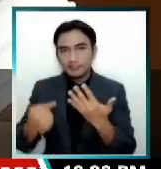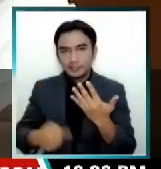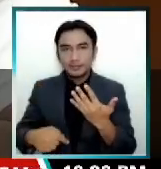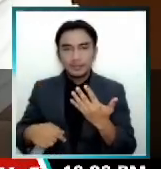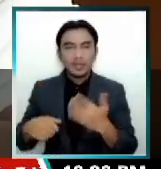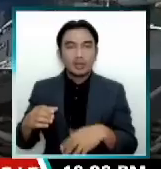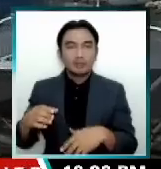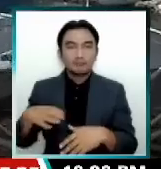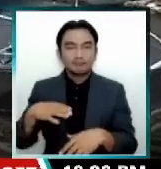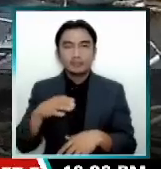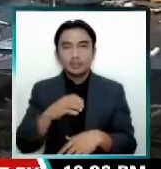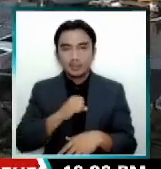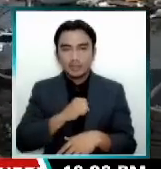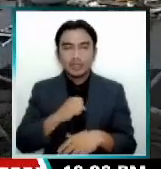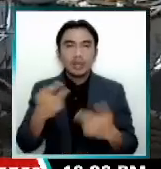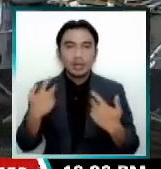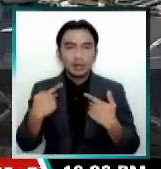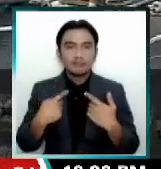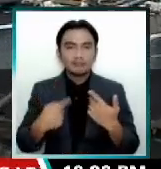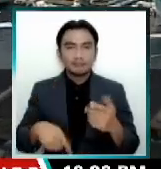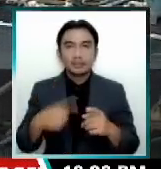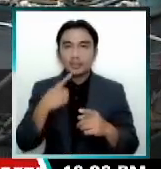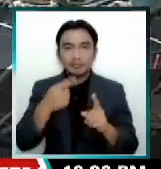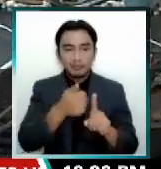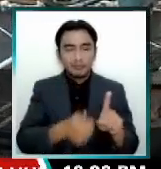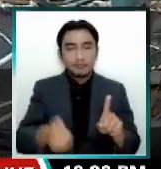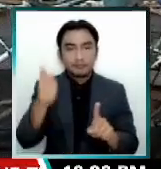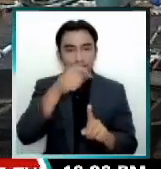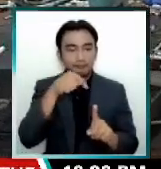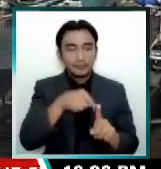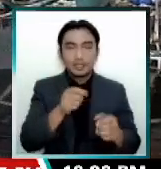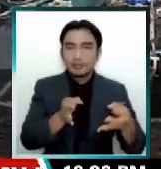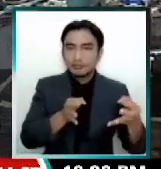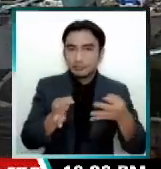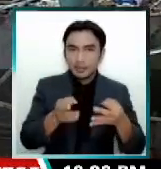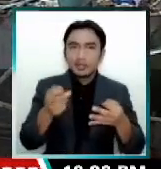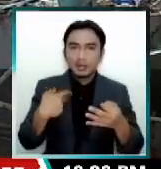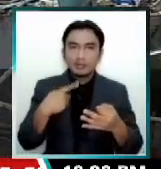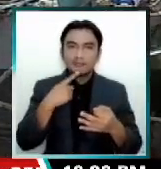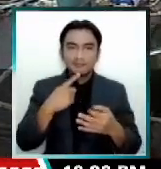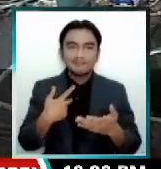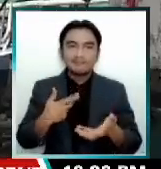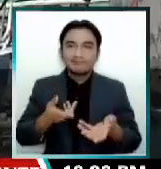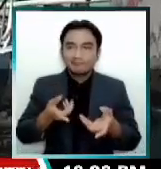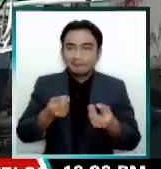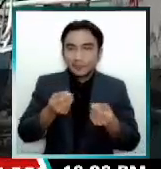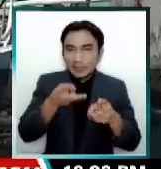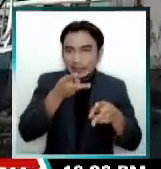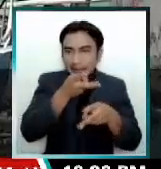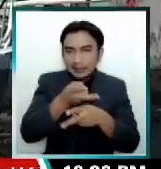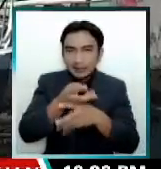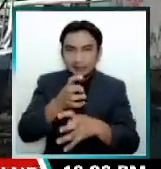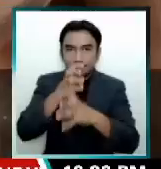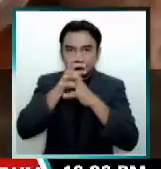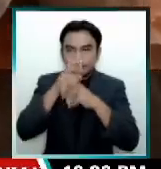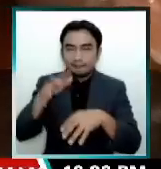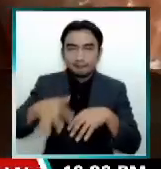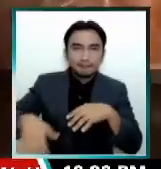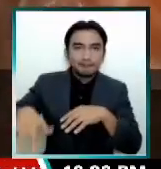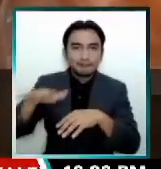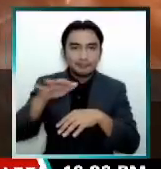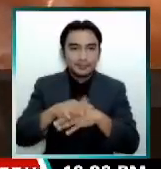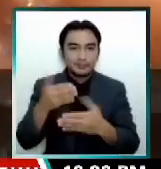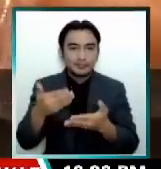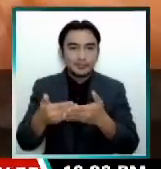in Charge Demosthenes Escoto, sa ngayon, mas paigtingin muna ng BFAR ang inspeksyon sa mga pier, ports at cold